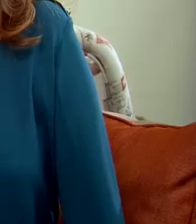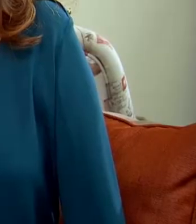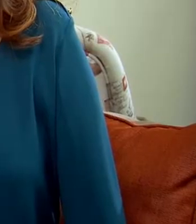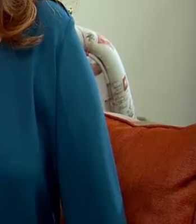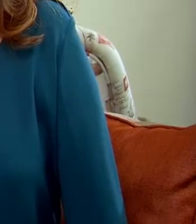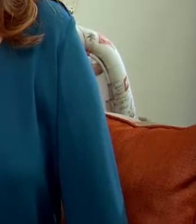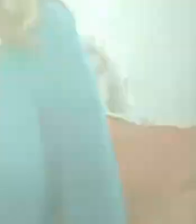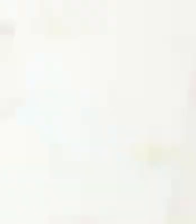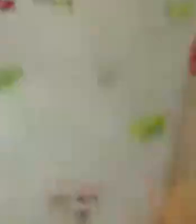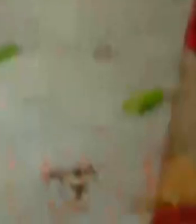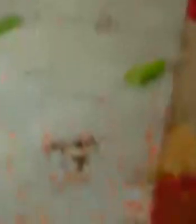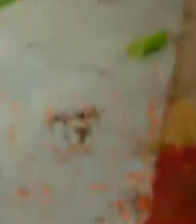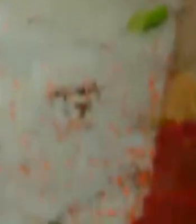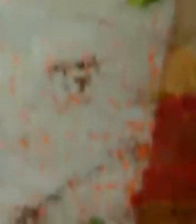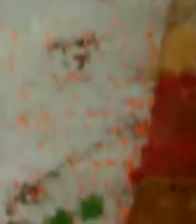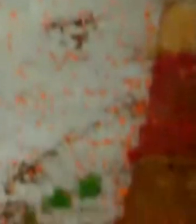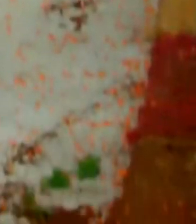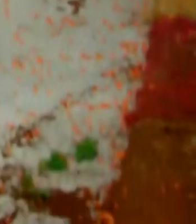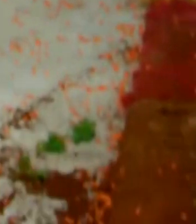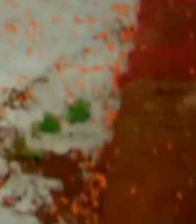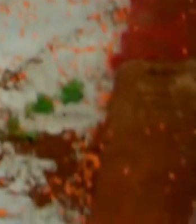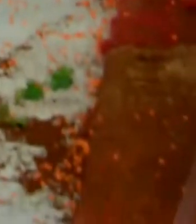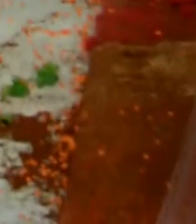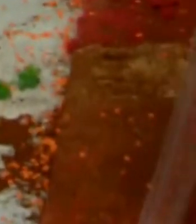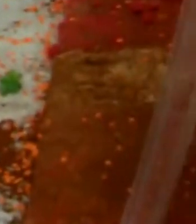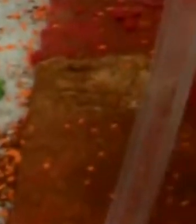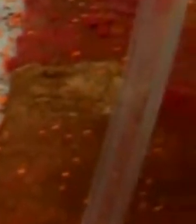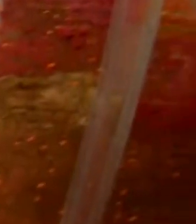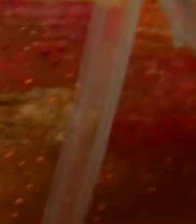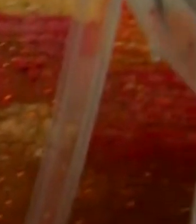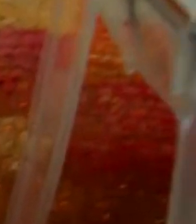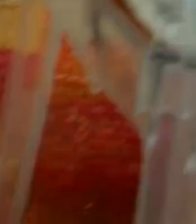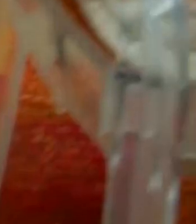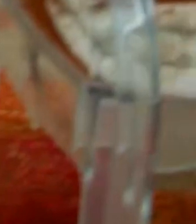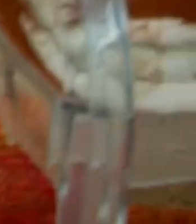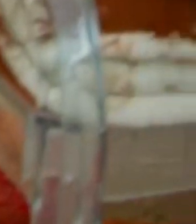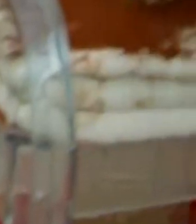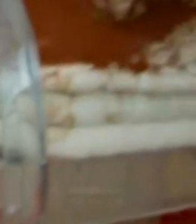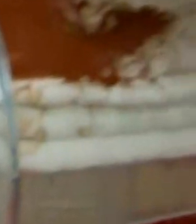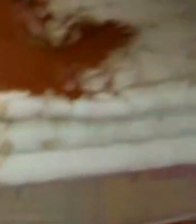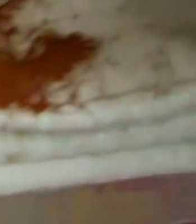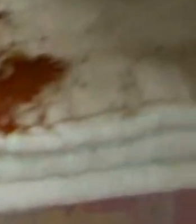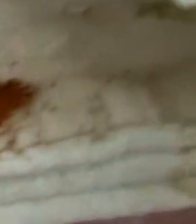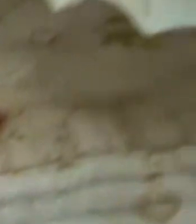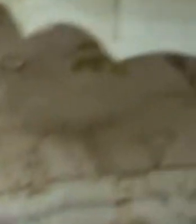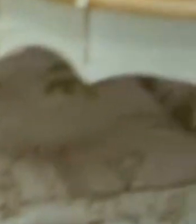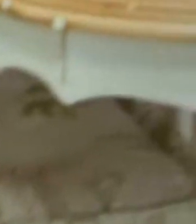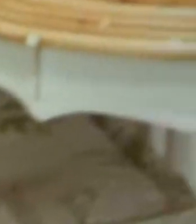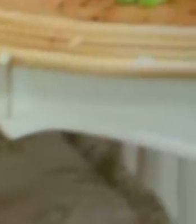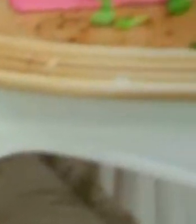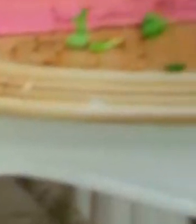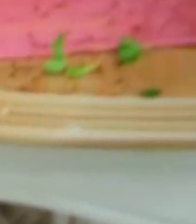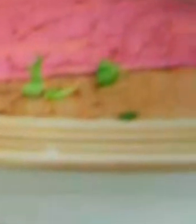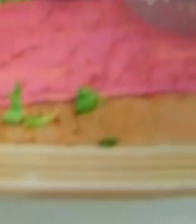İki kadın ileri doğru bakıp geçmişi hatırladılar. Meryem ve Şükrü'nün işten ayrıldığı zamanlar. Mutfağın yerleri berbat halde.